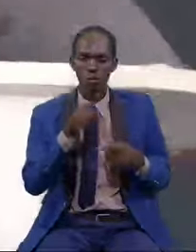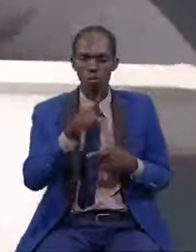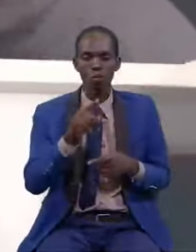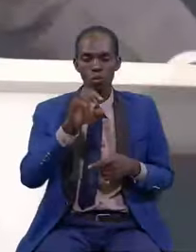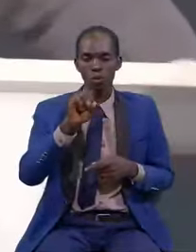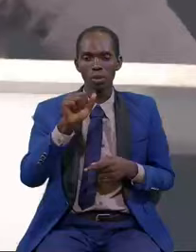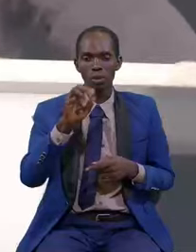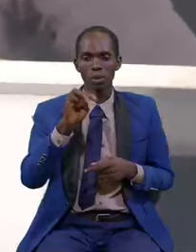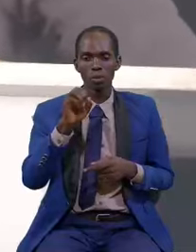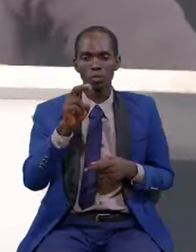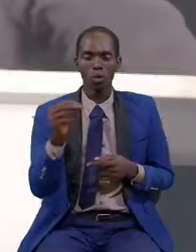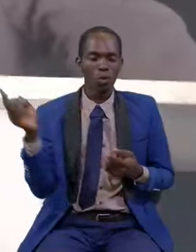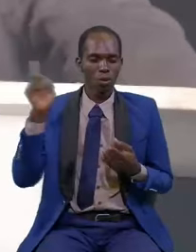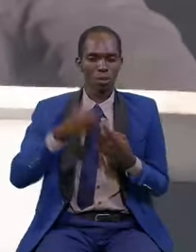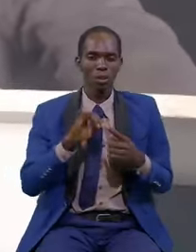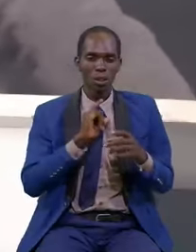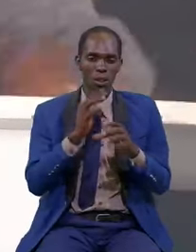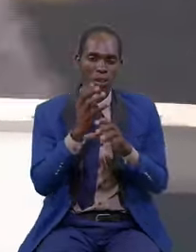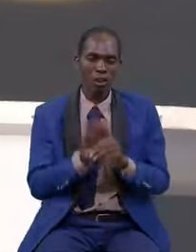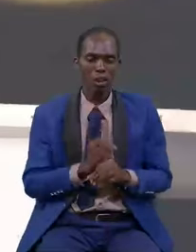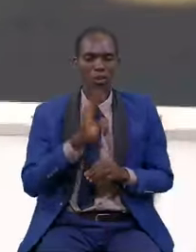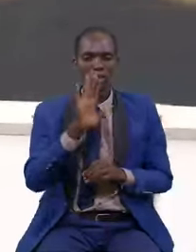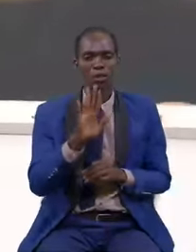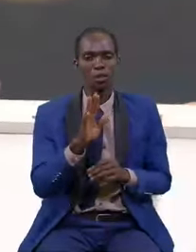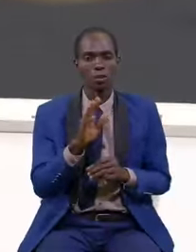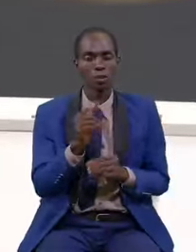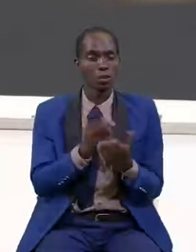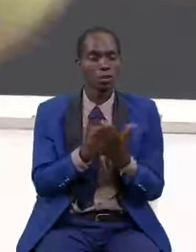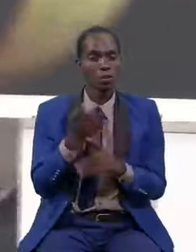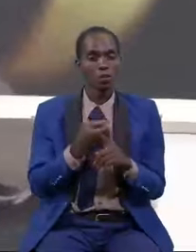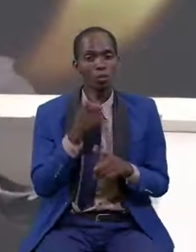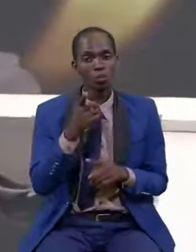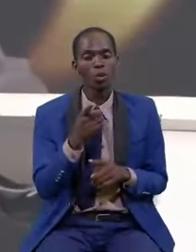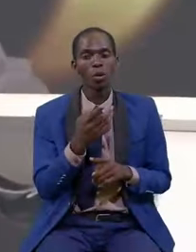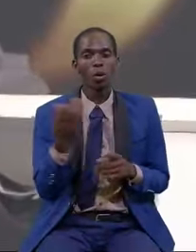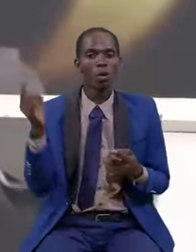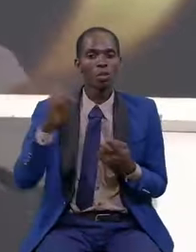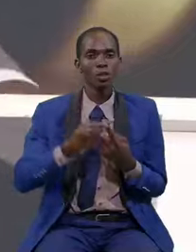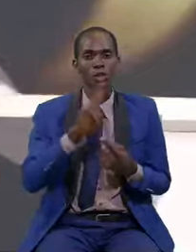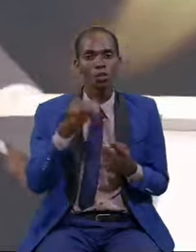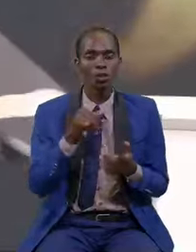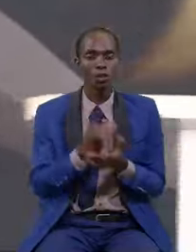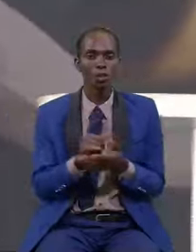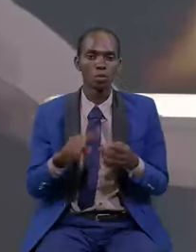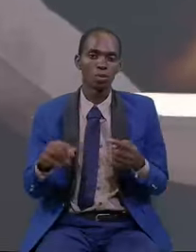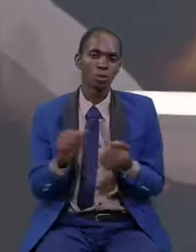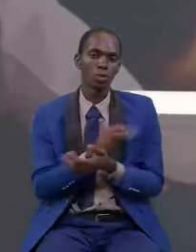peux t'utiliser tout ce que tu m'as dit pour te détruire. À cause de cela, la